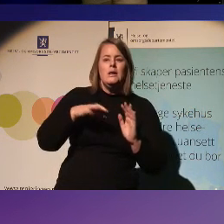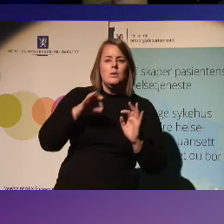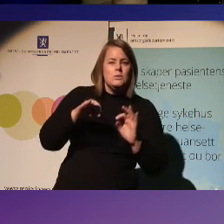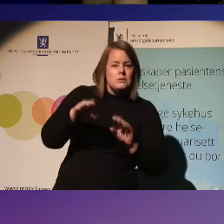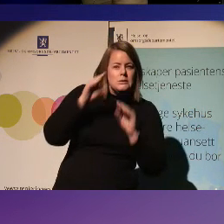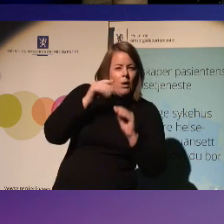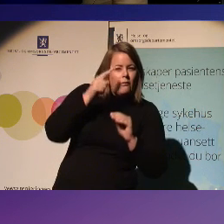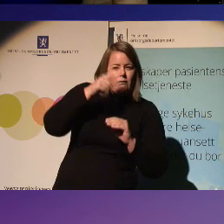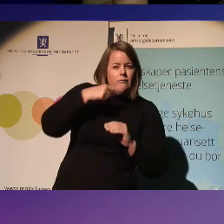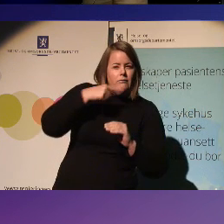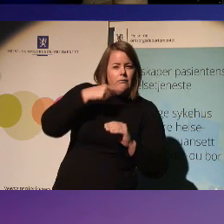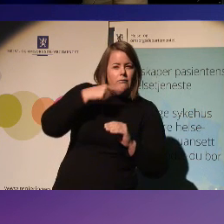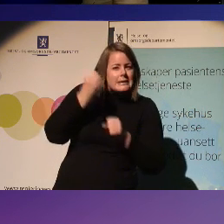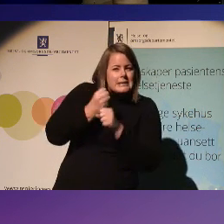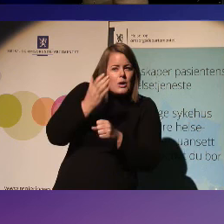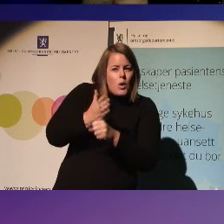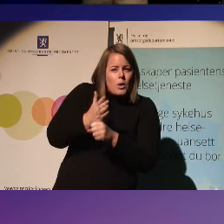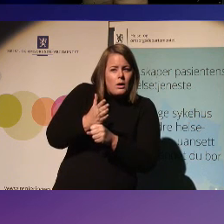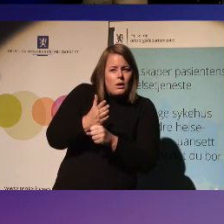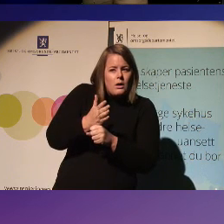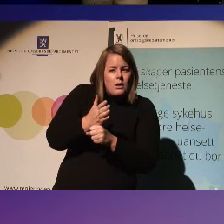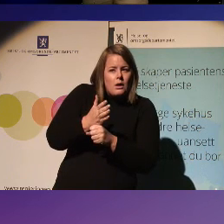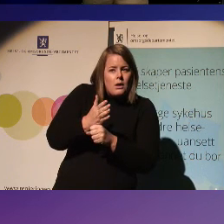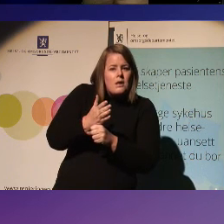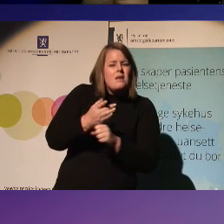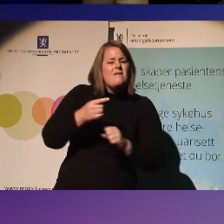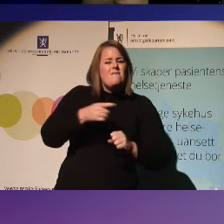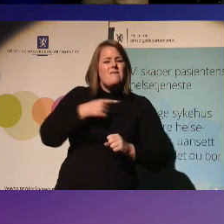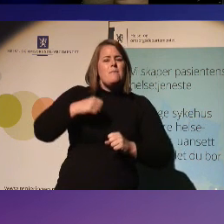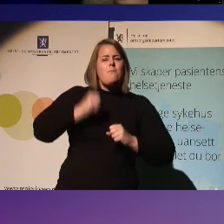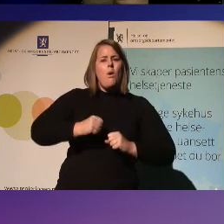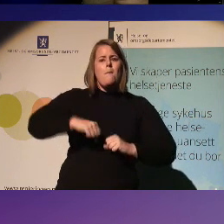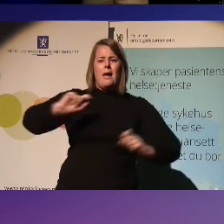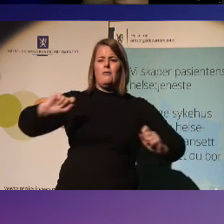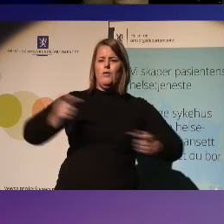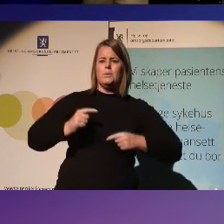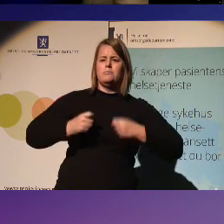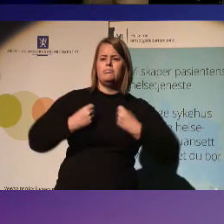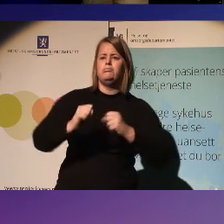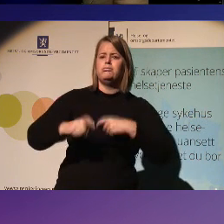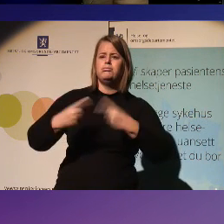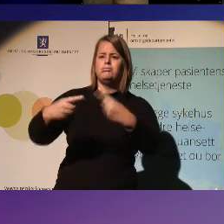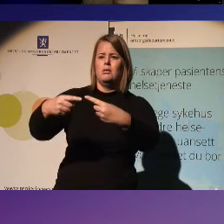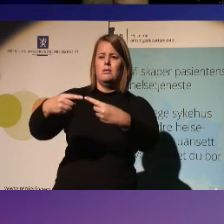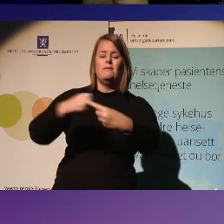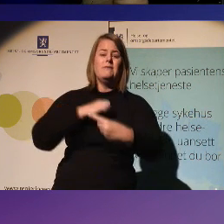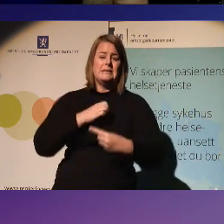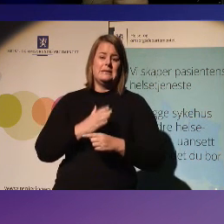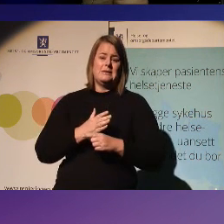nok. Hvordan skal vi få fast track når vi bekymret? Det vil jeg ha.